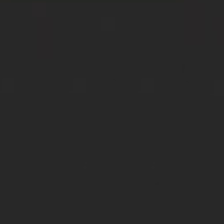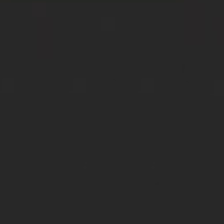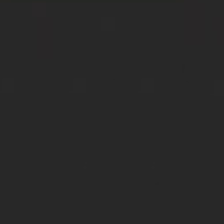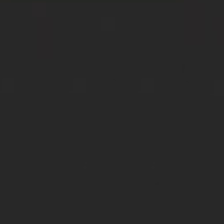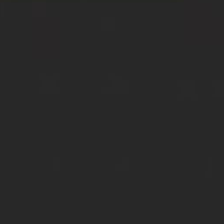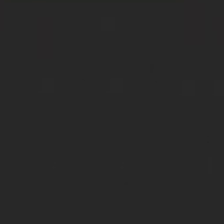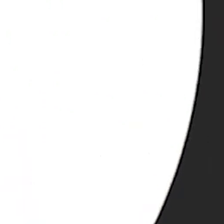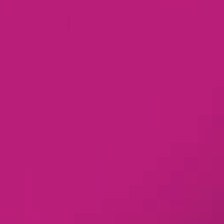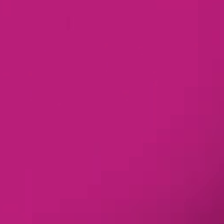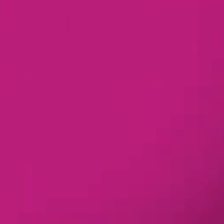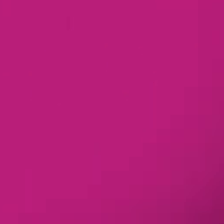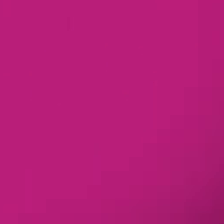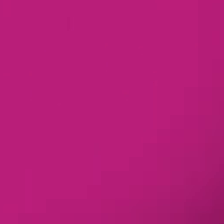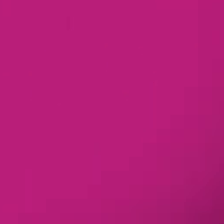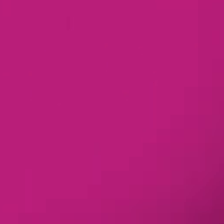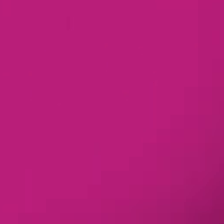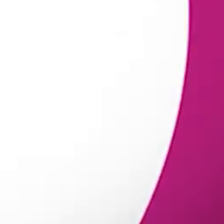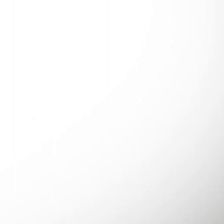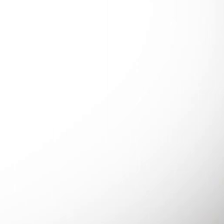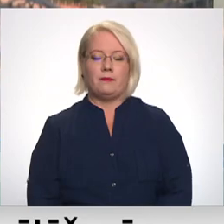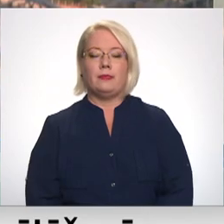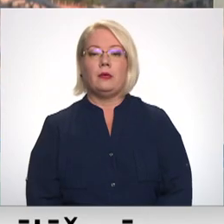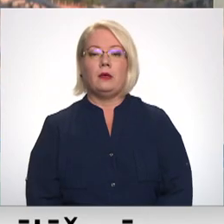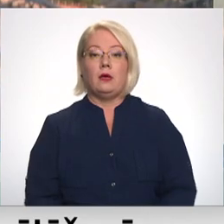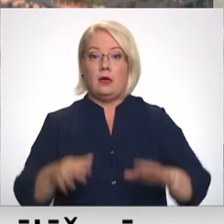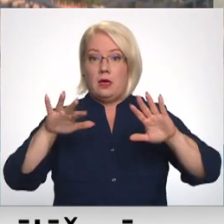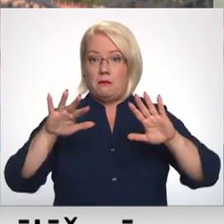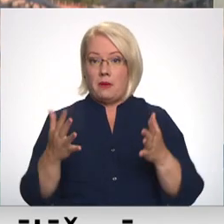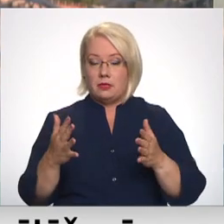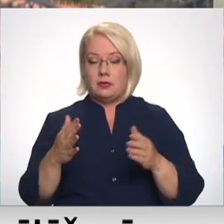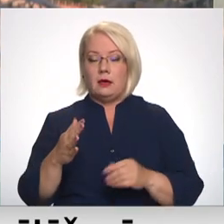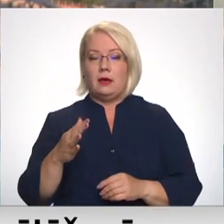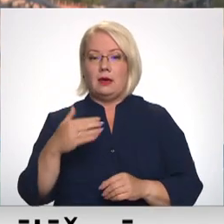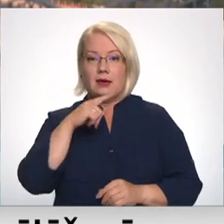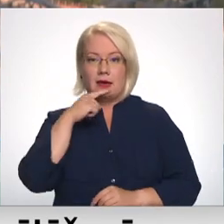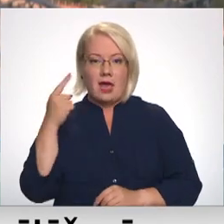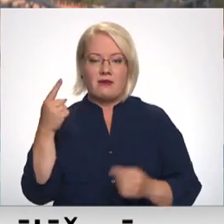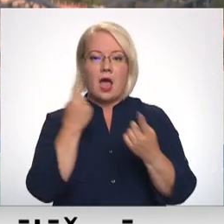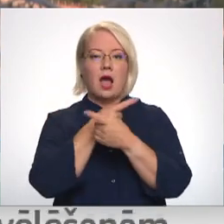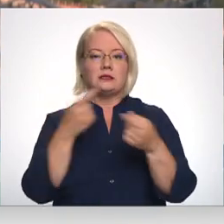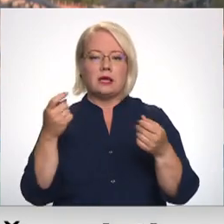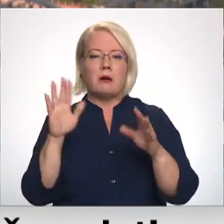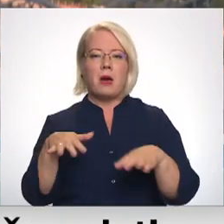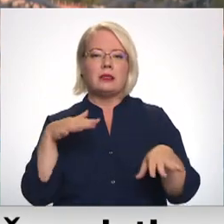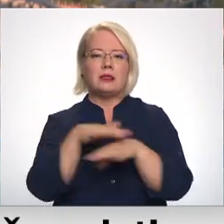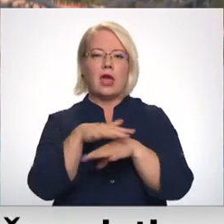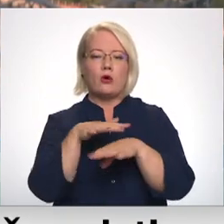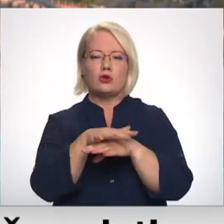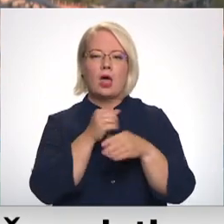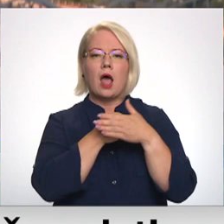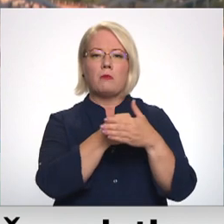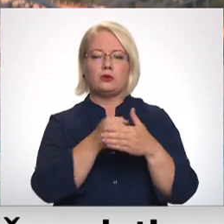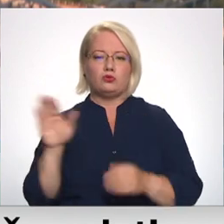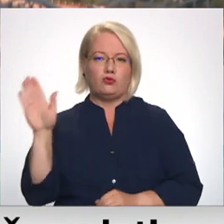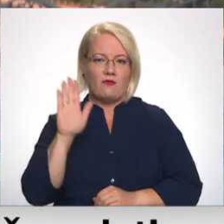Re, viss ēters ir te! Bet tikmēr Krievija tiek atzīta par terorismu atbalstošu